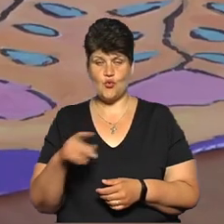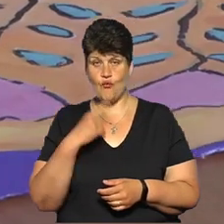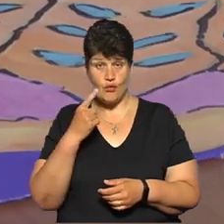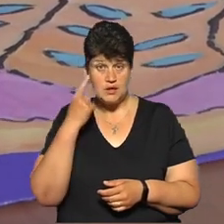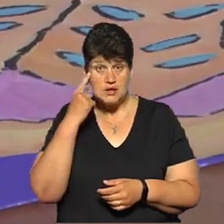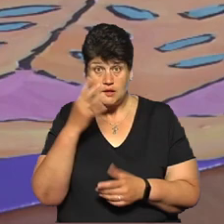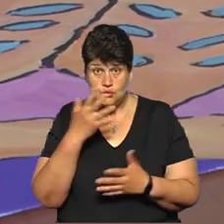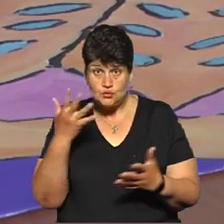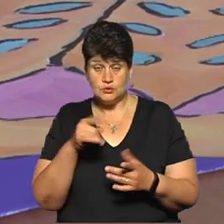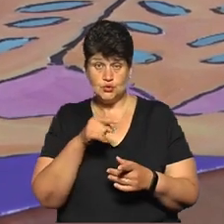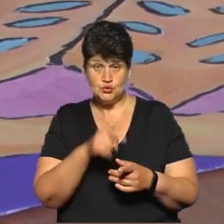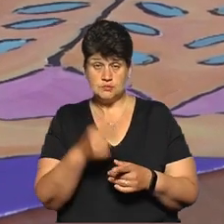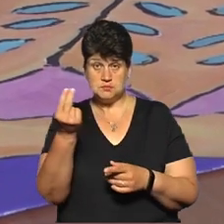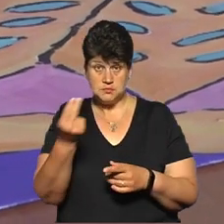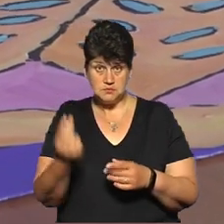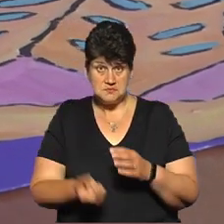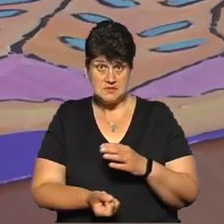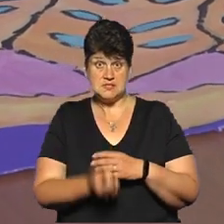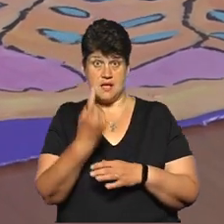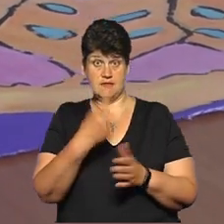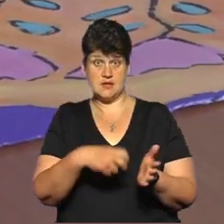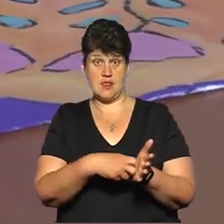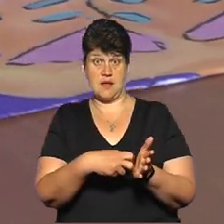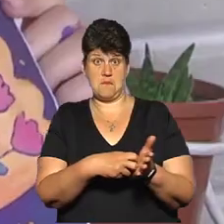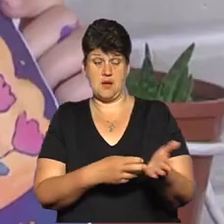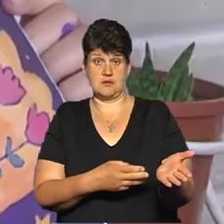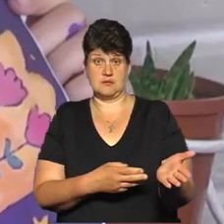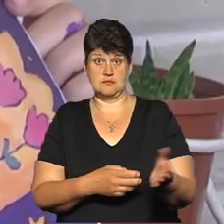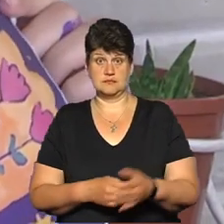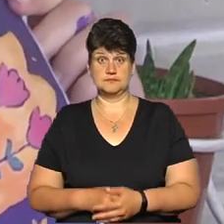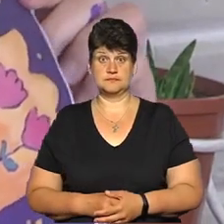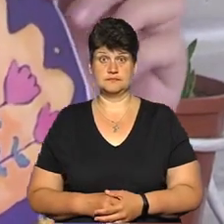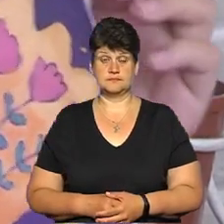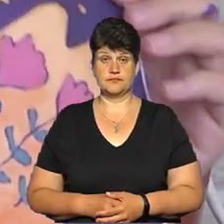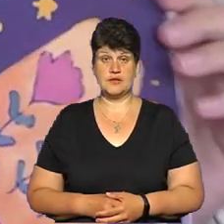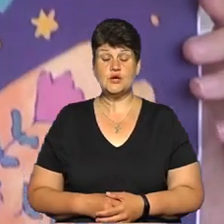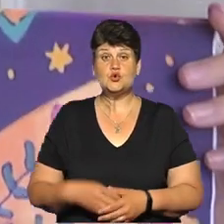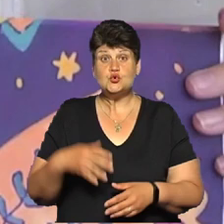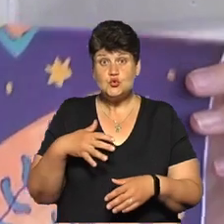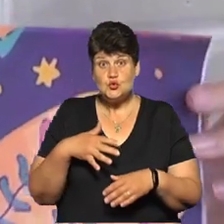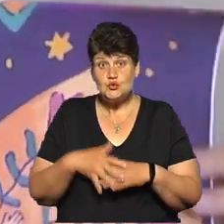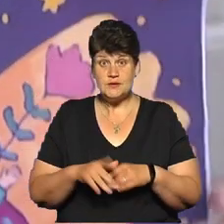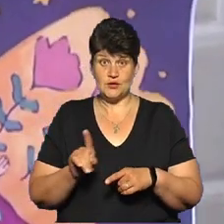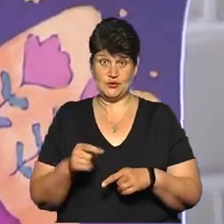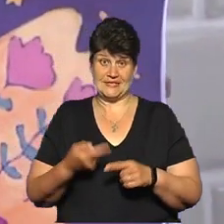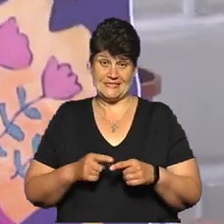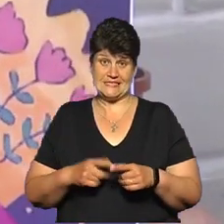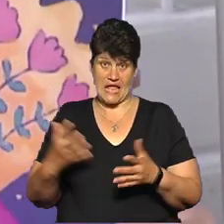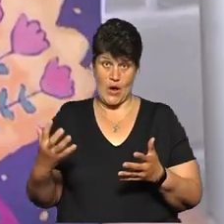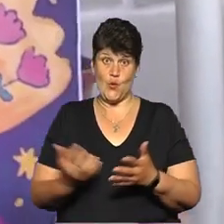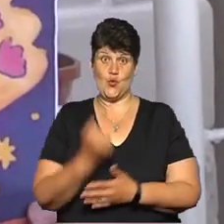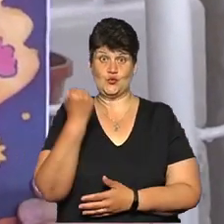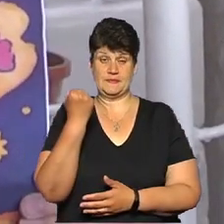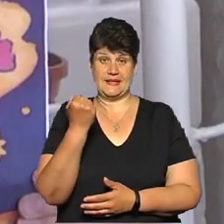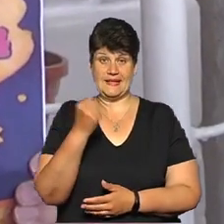її ілюстрація з'явиться на поштових марках. Зрозуміло, що це успіх. І я